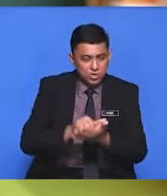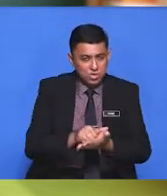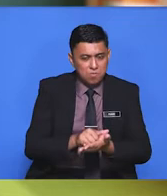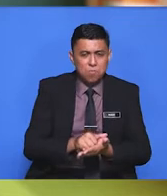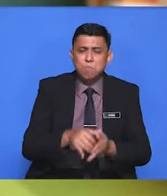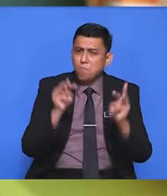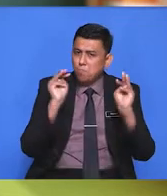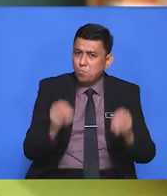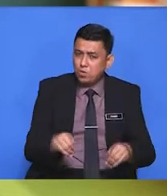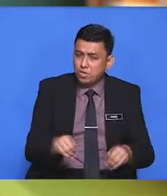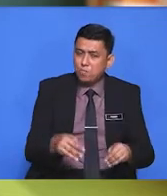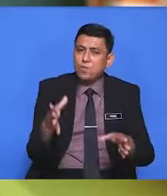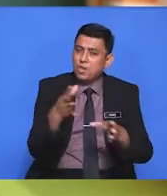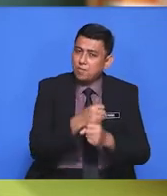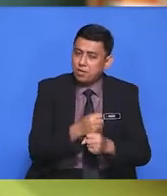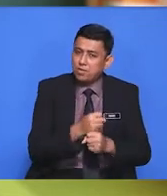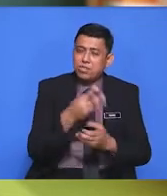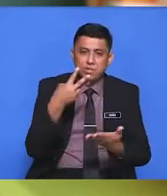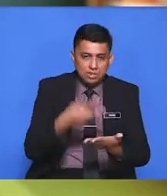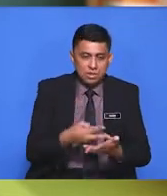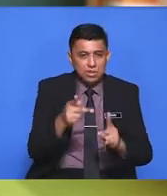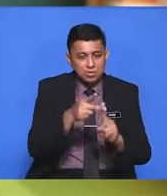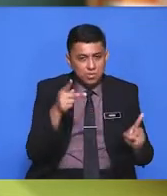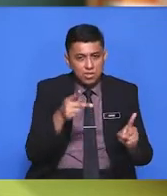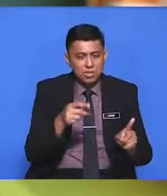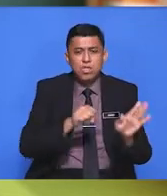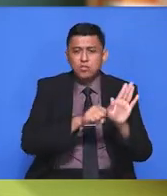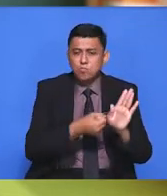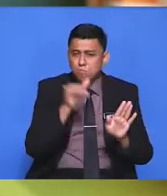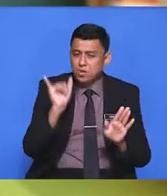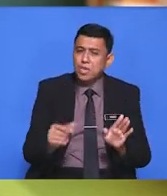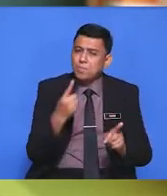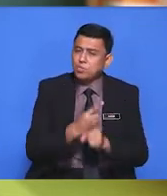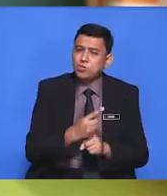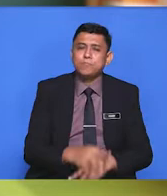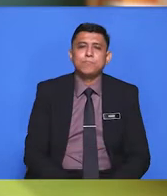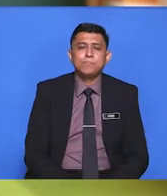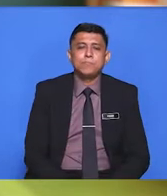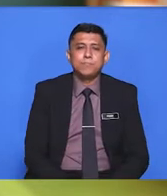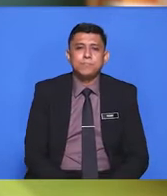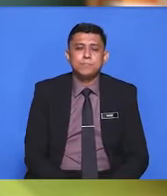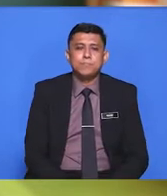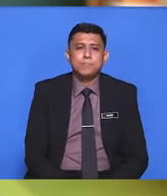semua mampu memperolehi wang daripada sumber yang betul.